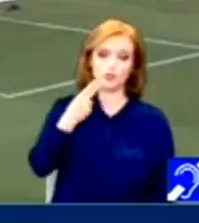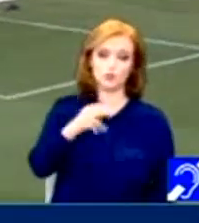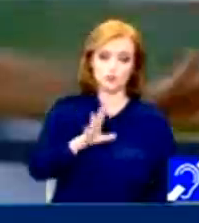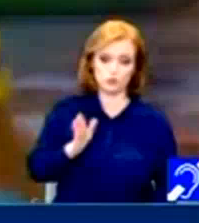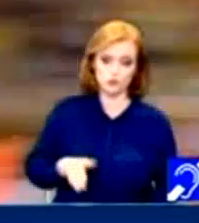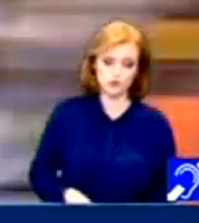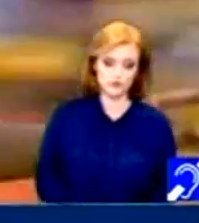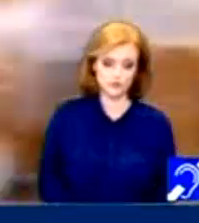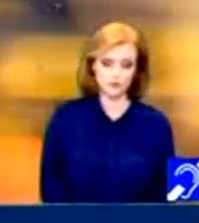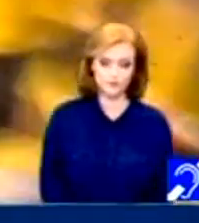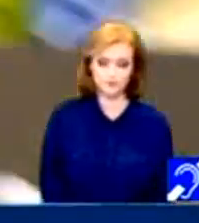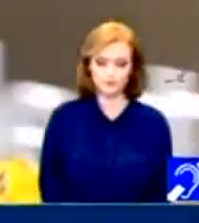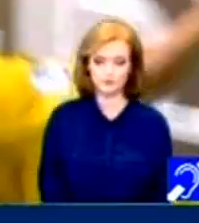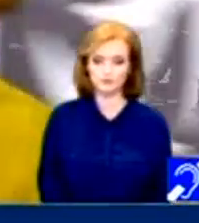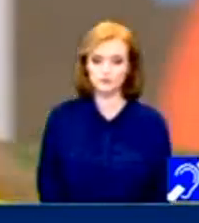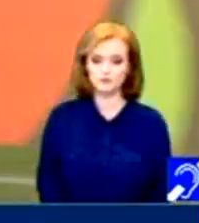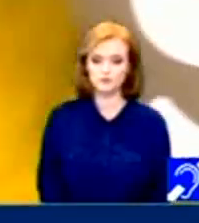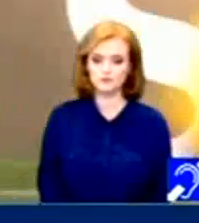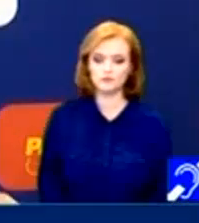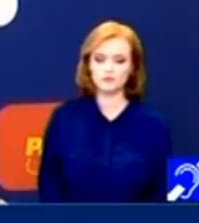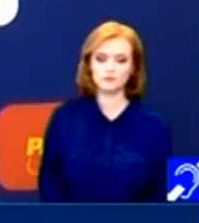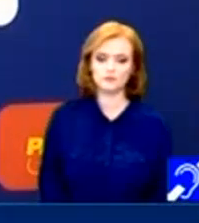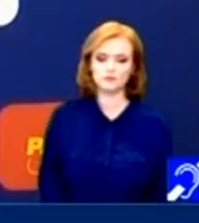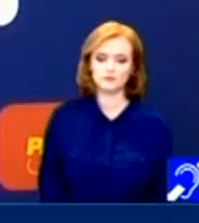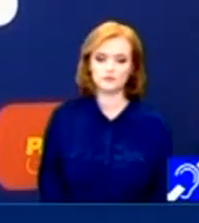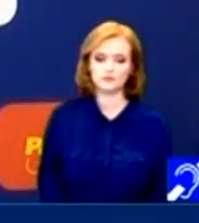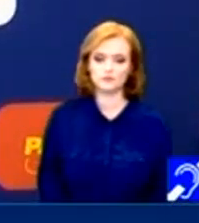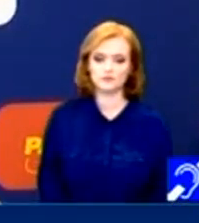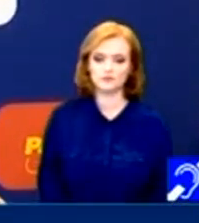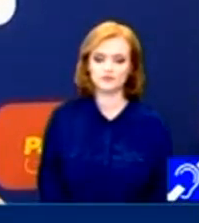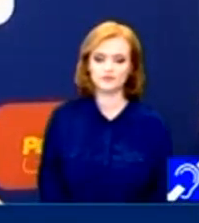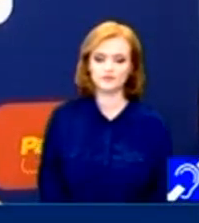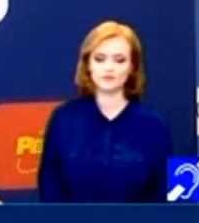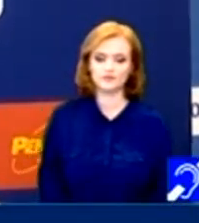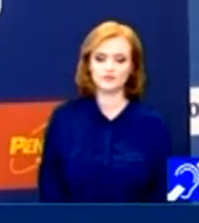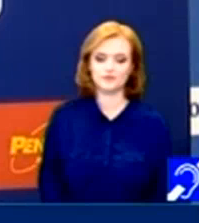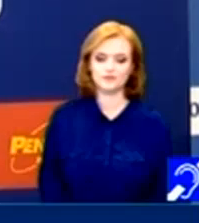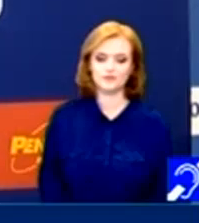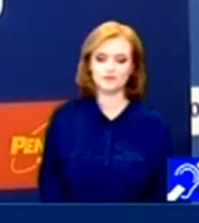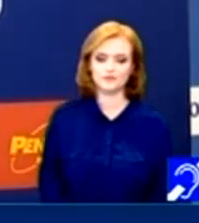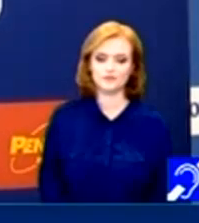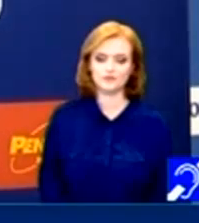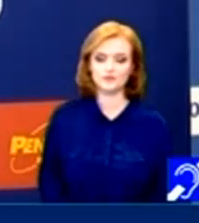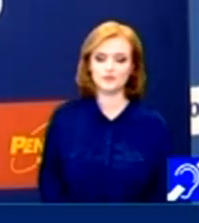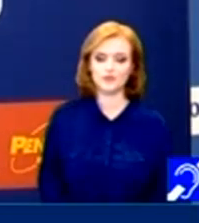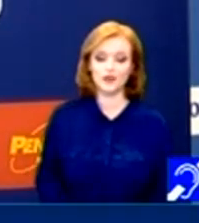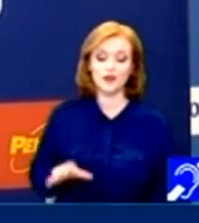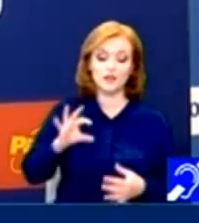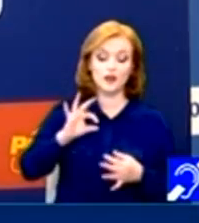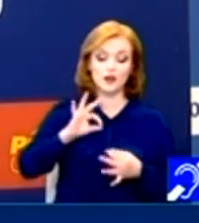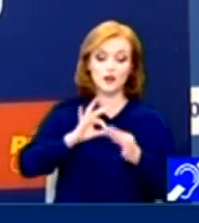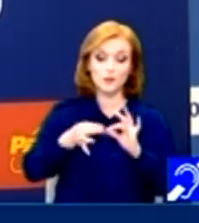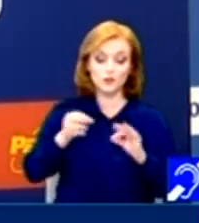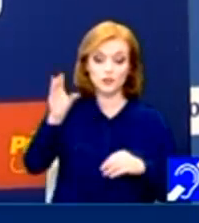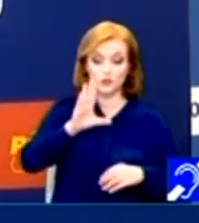ultimii, chiar nu contează pentru că sunt destul de multe puncte puse în joc. Sunt pretenții foarte mari, având în vedere că la campionatul european am făcut o figură